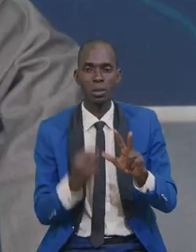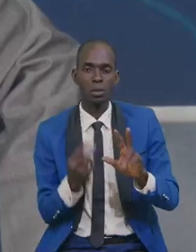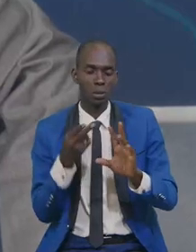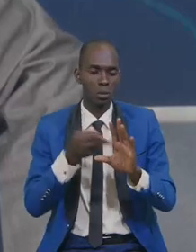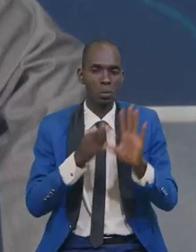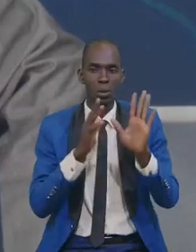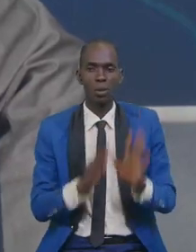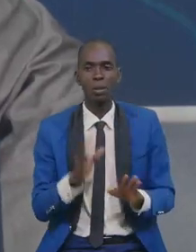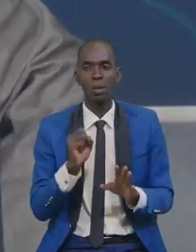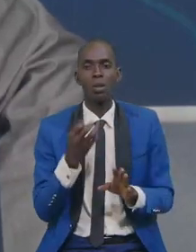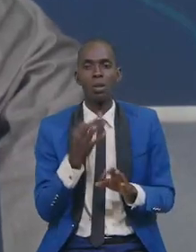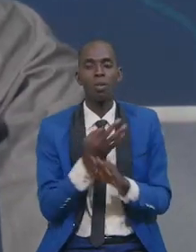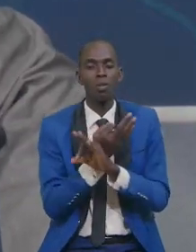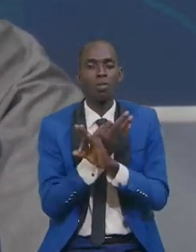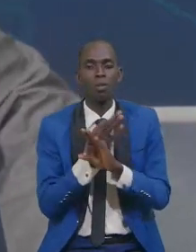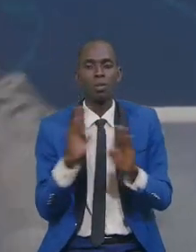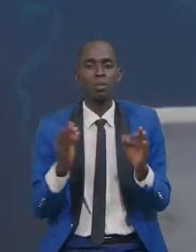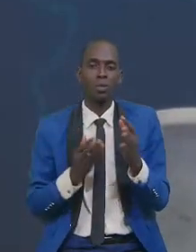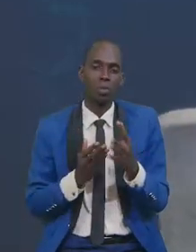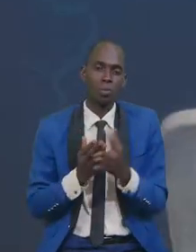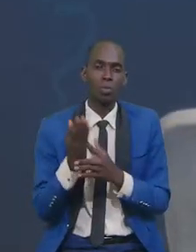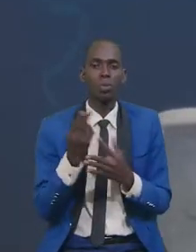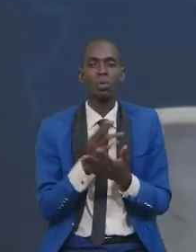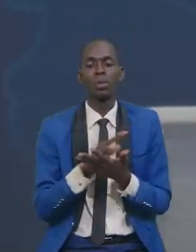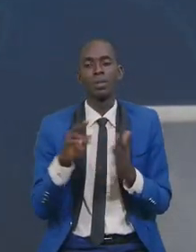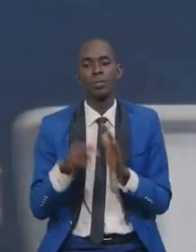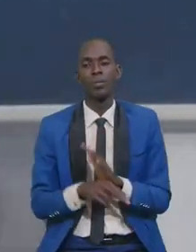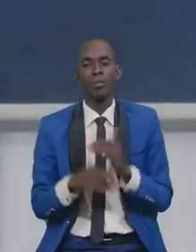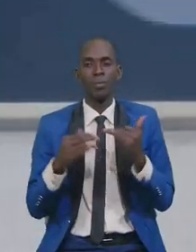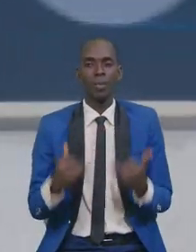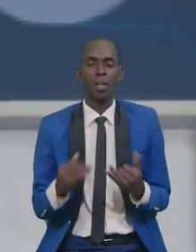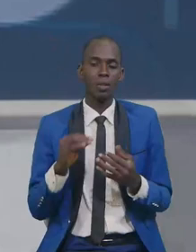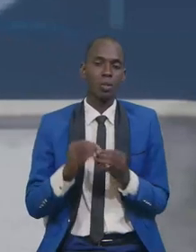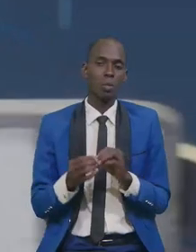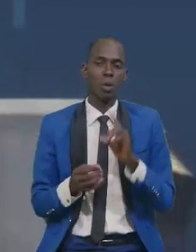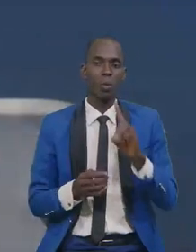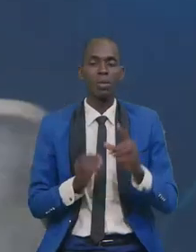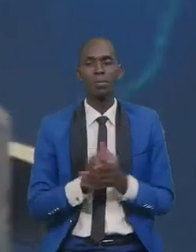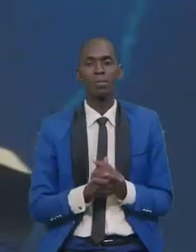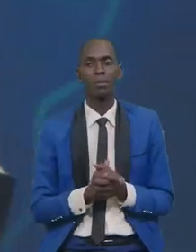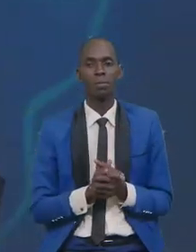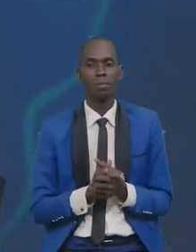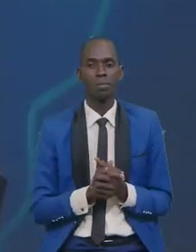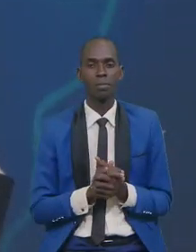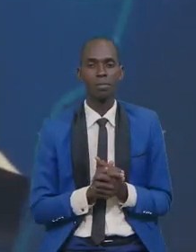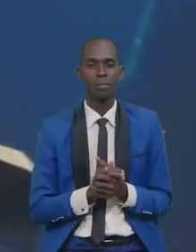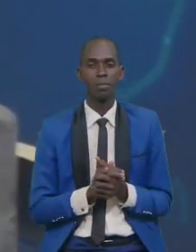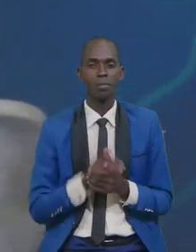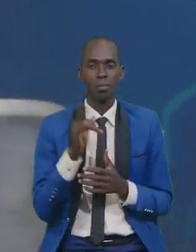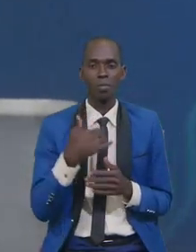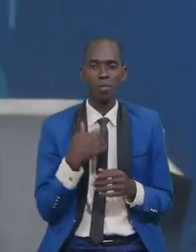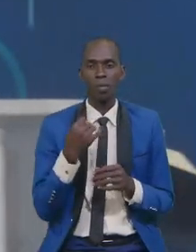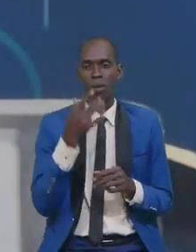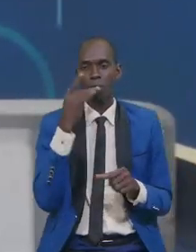les participants à la libération à travers la sainteté. Voyons le premier élément du deuxième point, la